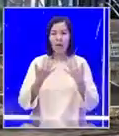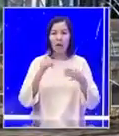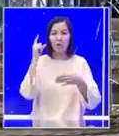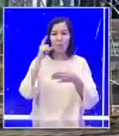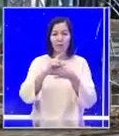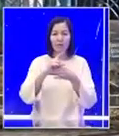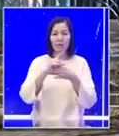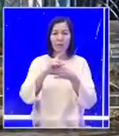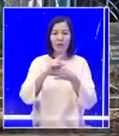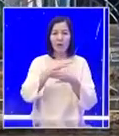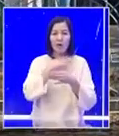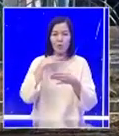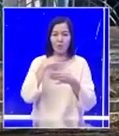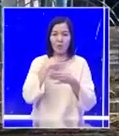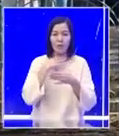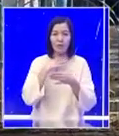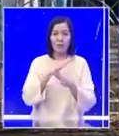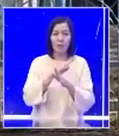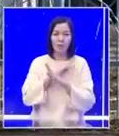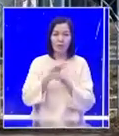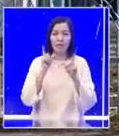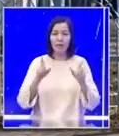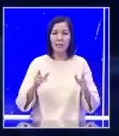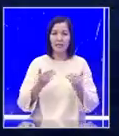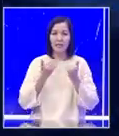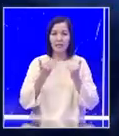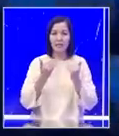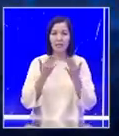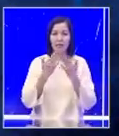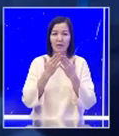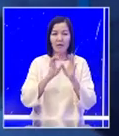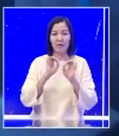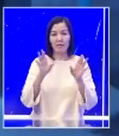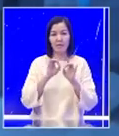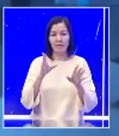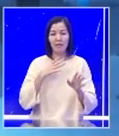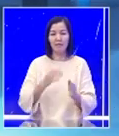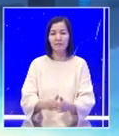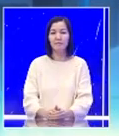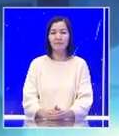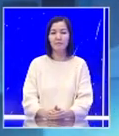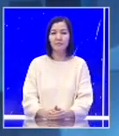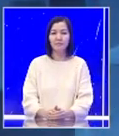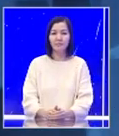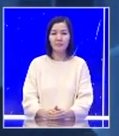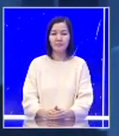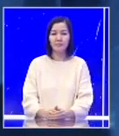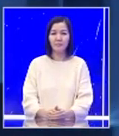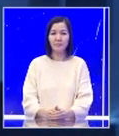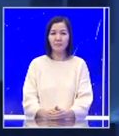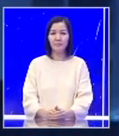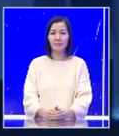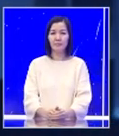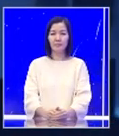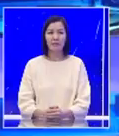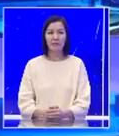барып құрбандық шалды. Өліге иман, тіріге береке тіледі. Гүлжан Ақмақұлжанова, Жасұлан Шымкенже, Жетісу телеарнасы.